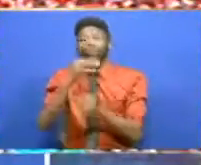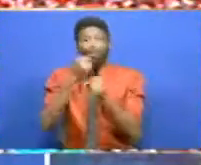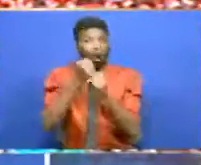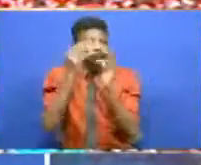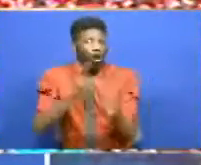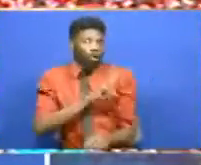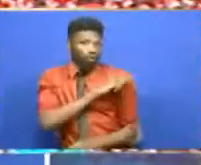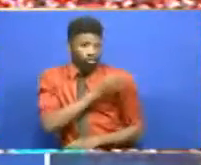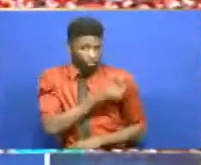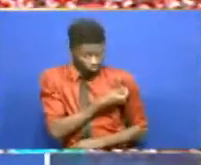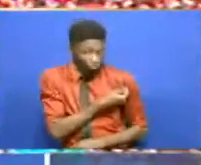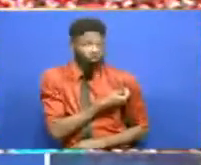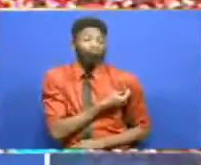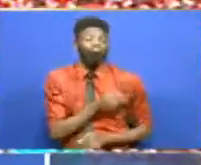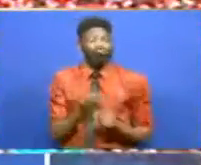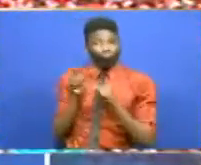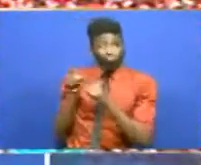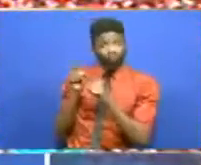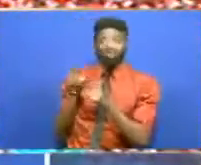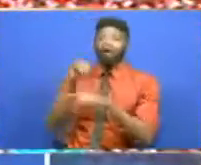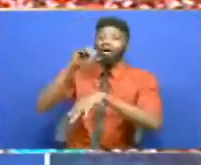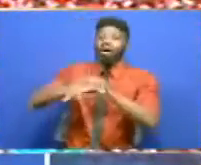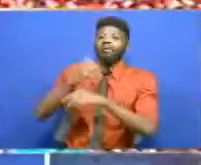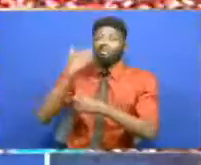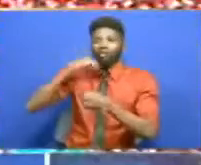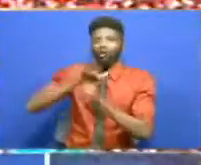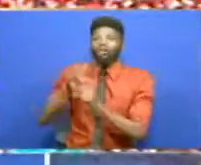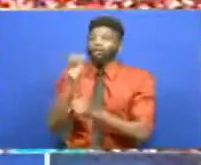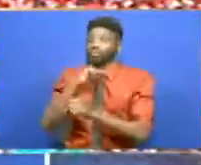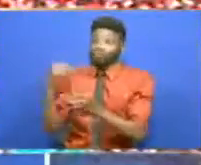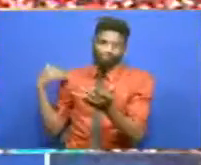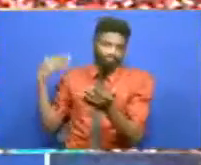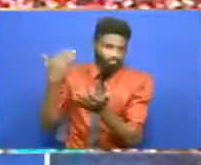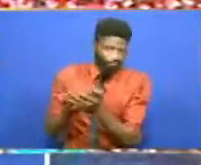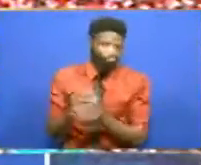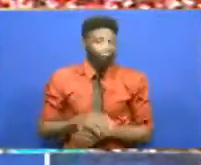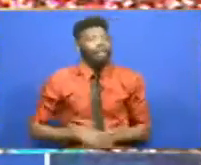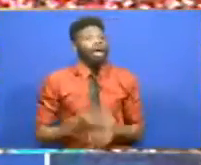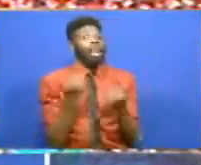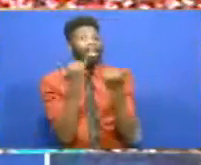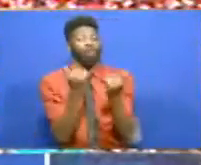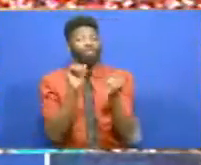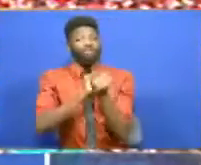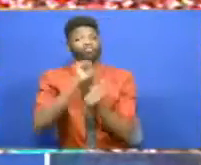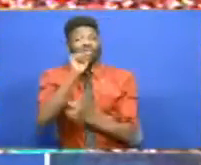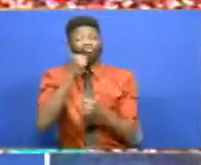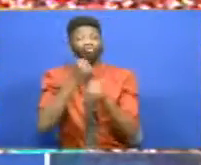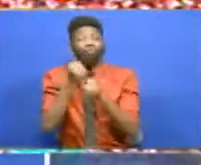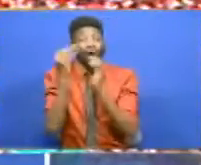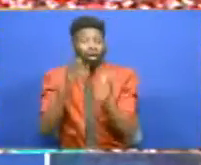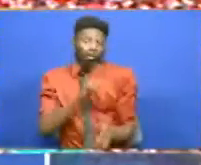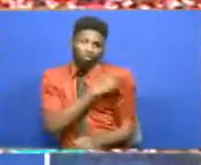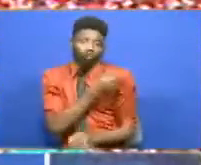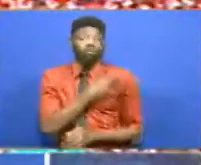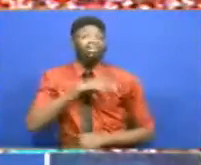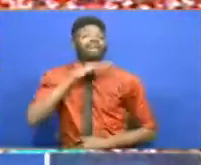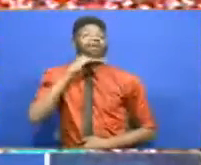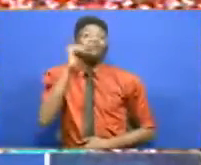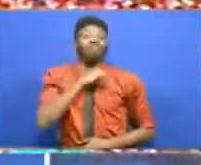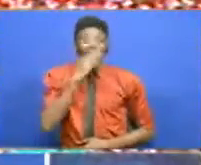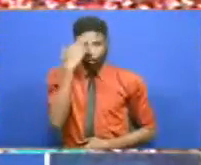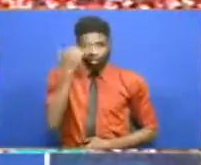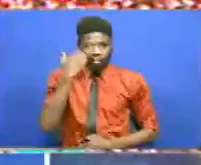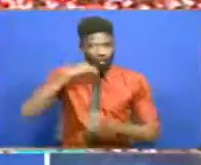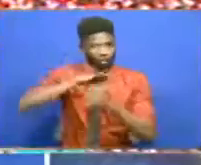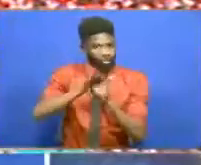854 wa afya wameambukizwa kufikia sasa. Hadi sasa wahudumu 15 wa afya wameaga dunia kutokana na ugonjwa huo, huku